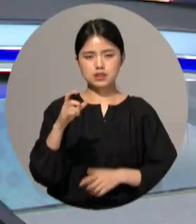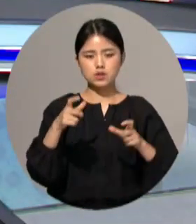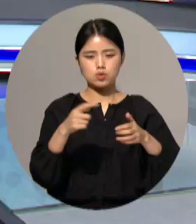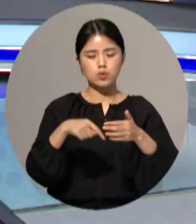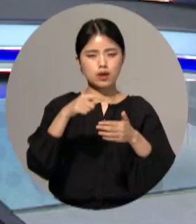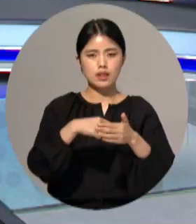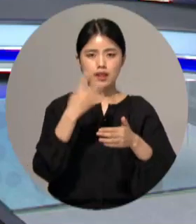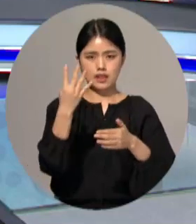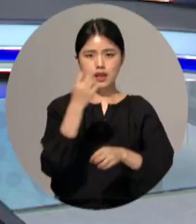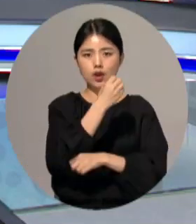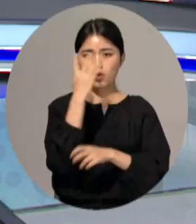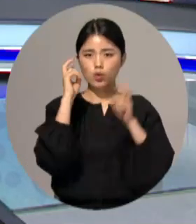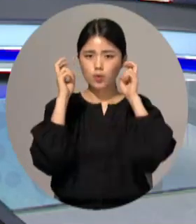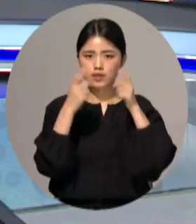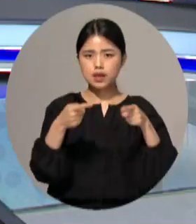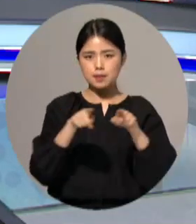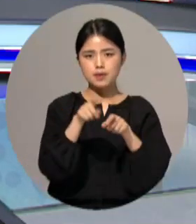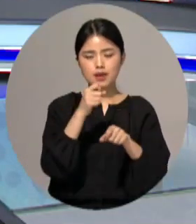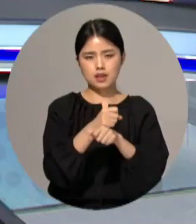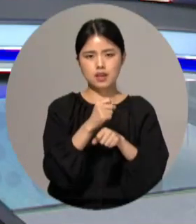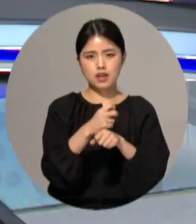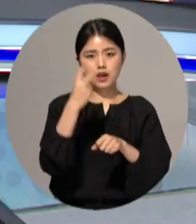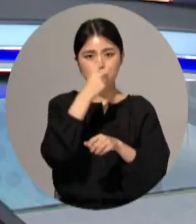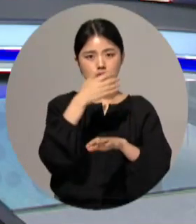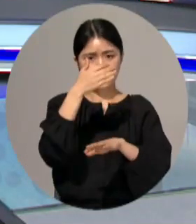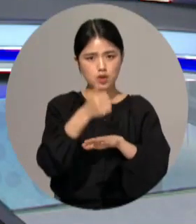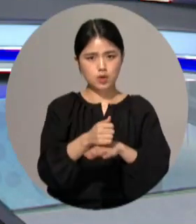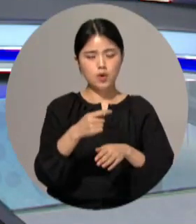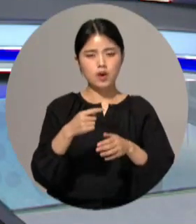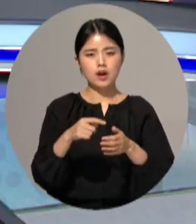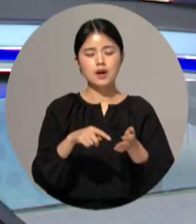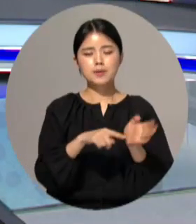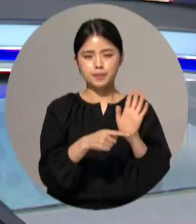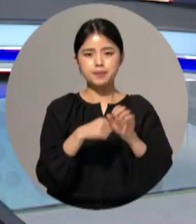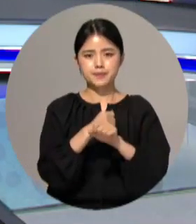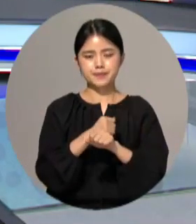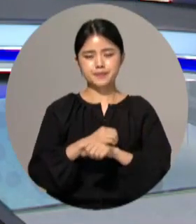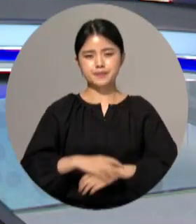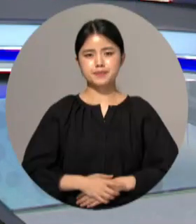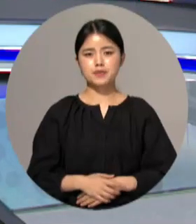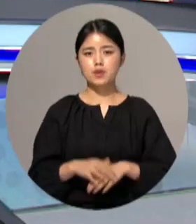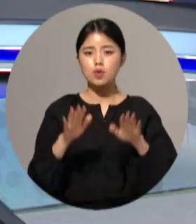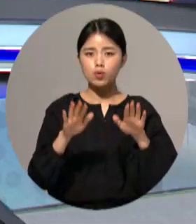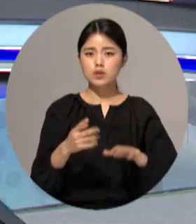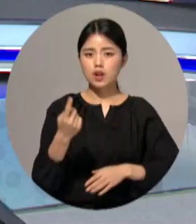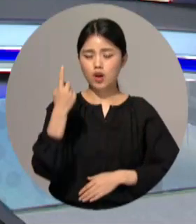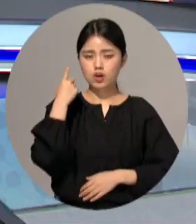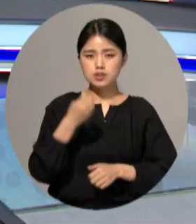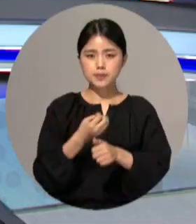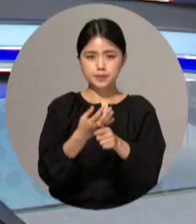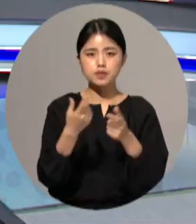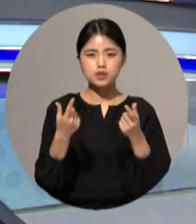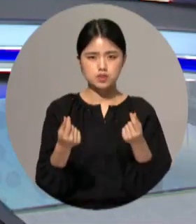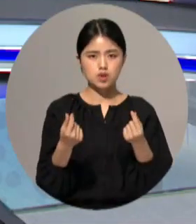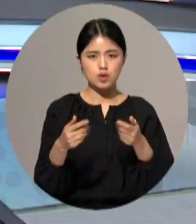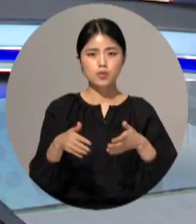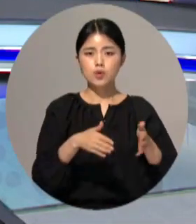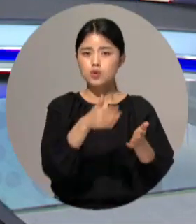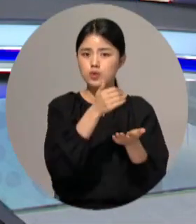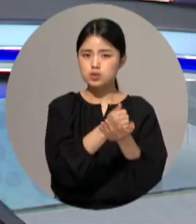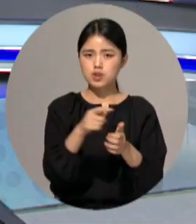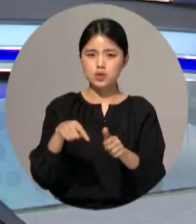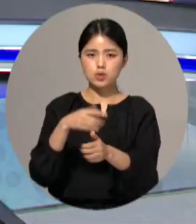언론사가 실시한 여론조사 결과 부도 오늘도 첫 번째 소식으로 이어가겠습니다 오늘은 어제 예고해 드린대로 도지사와